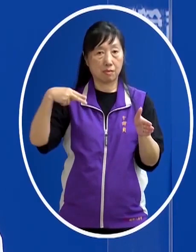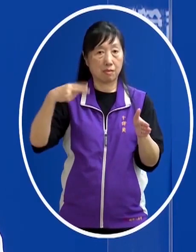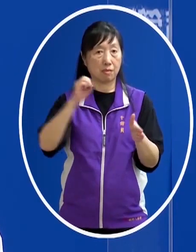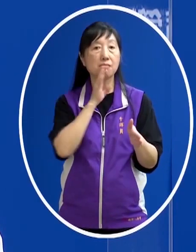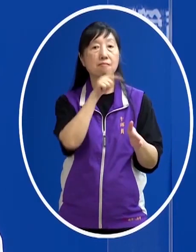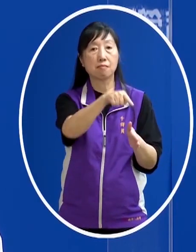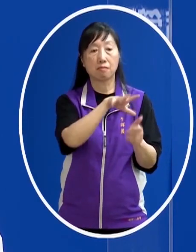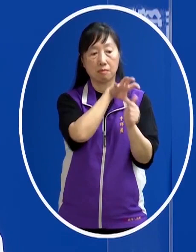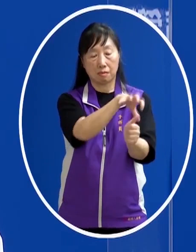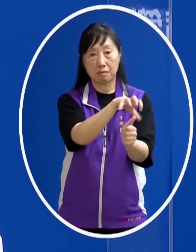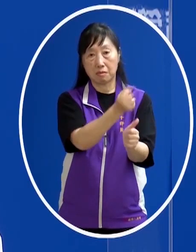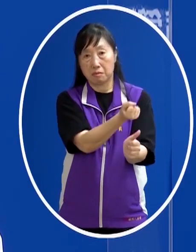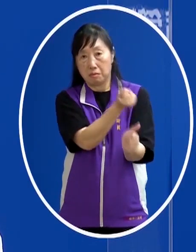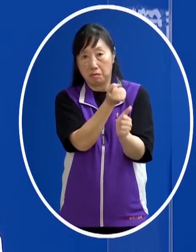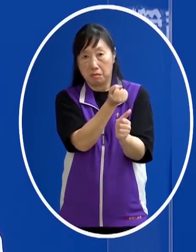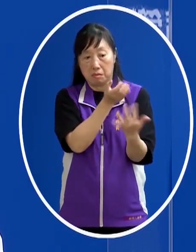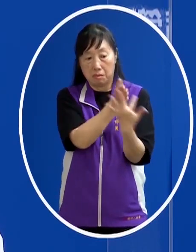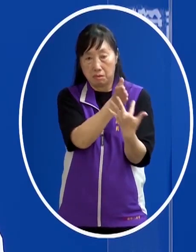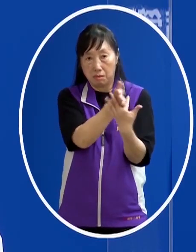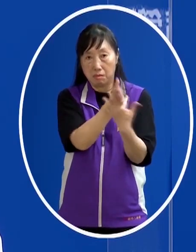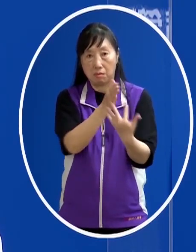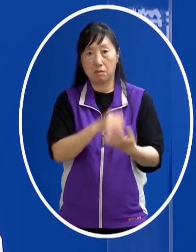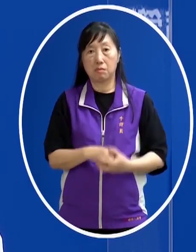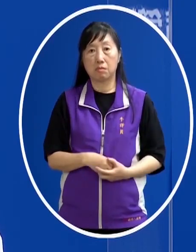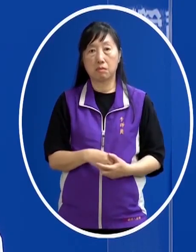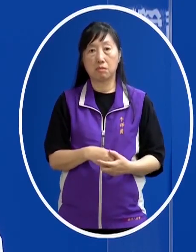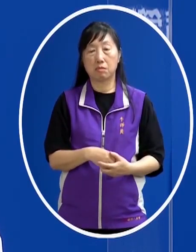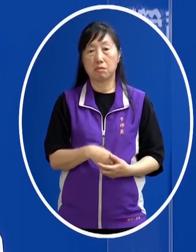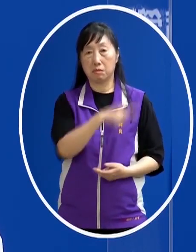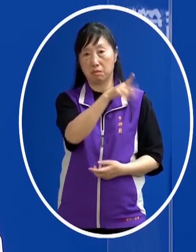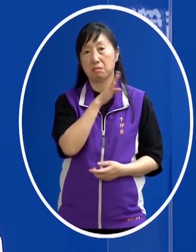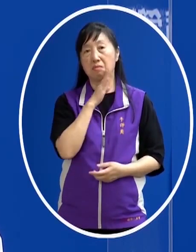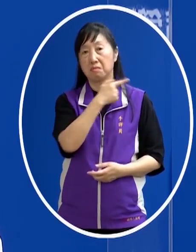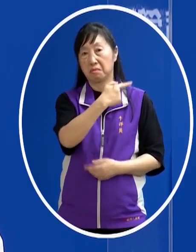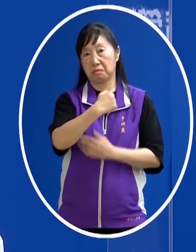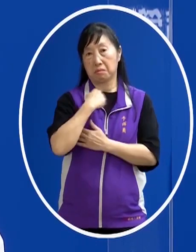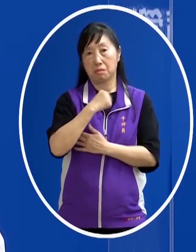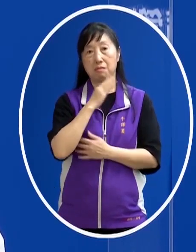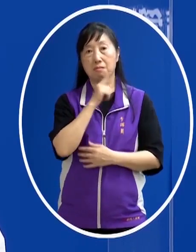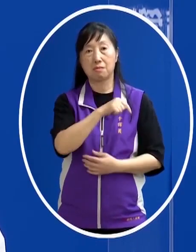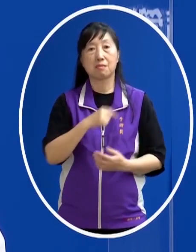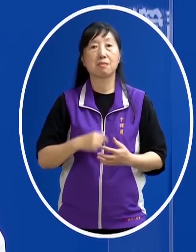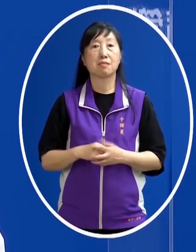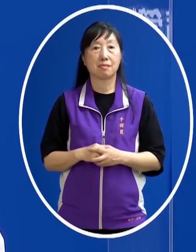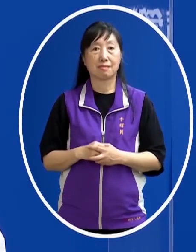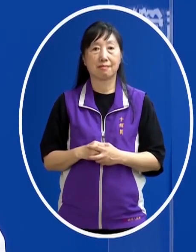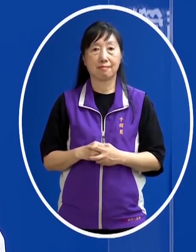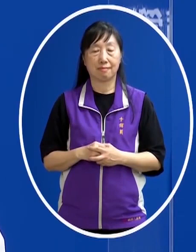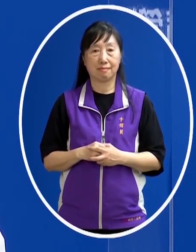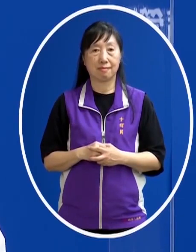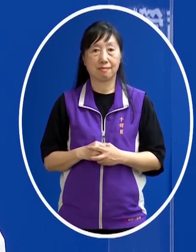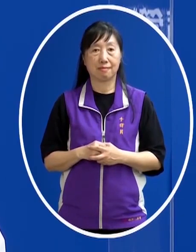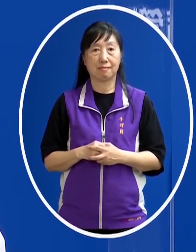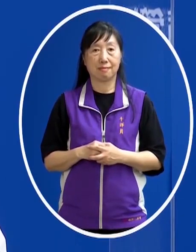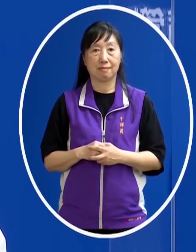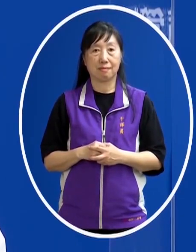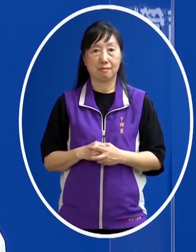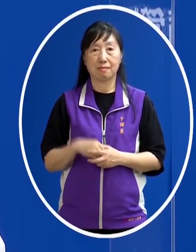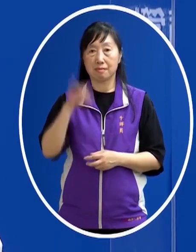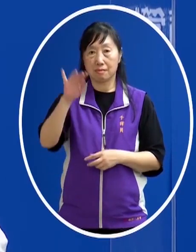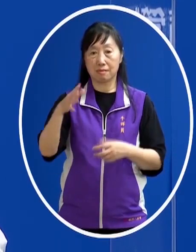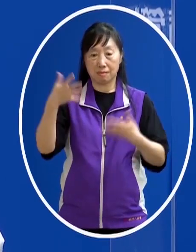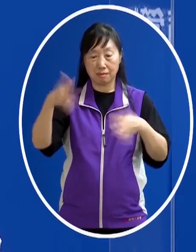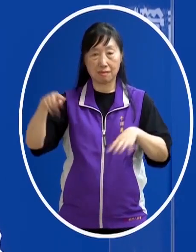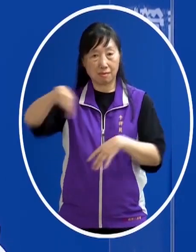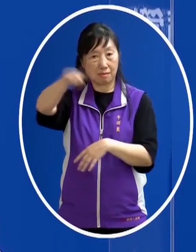这个控制干扰，它的力道实际上是非常的强大。那即使是有很多的这些理